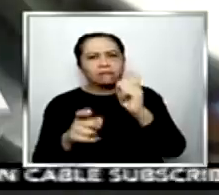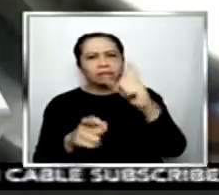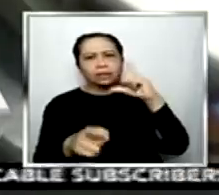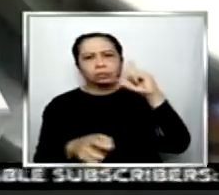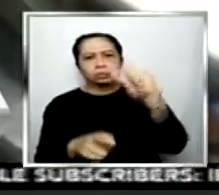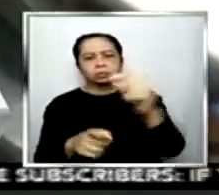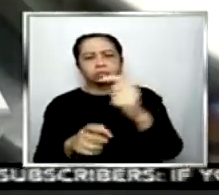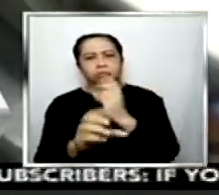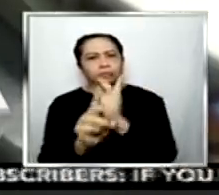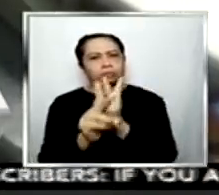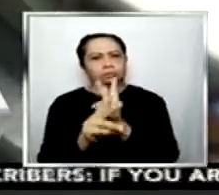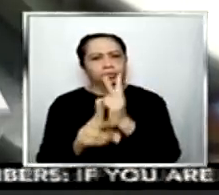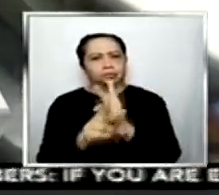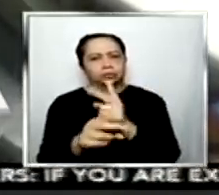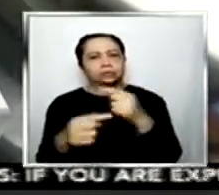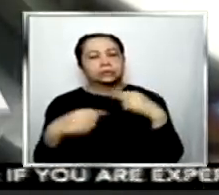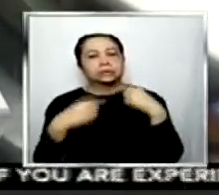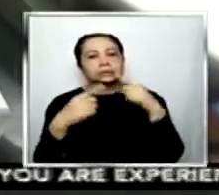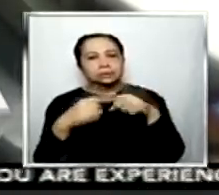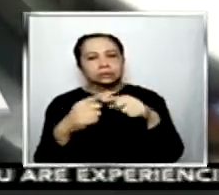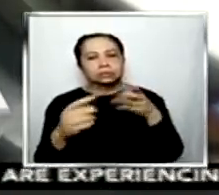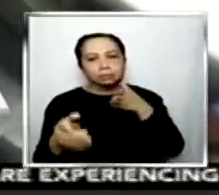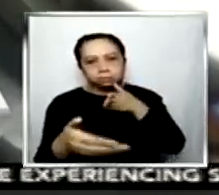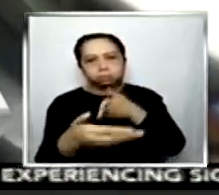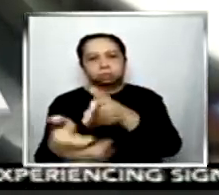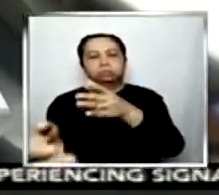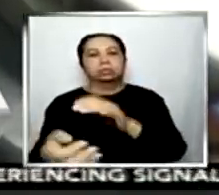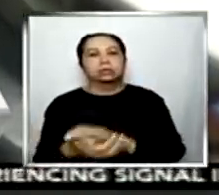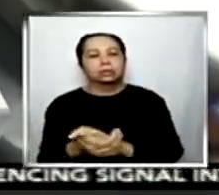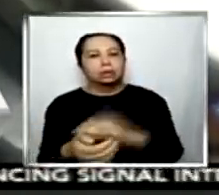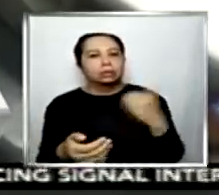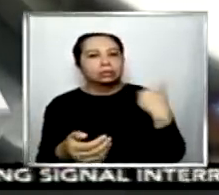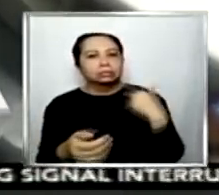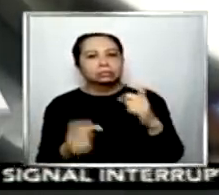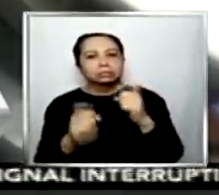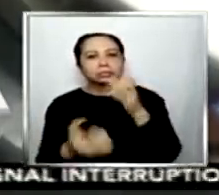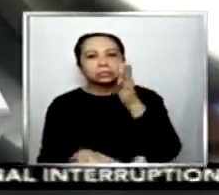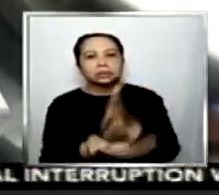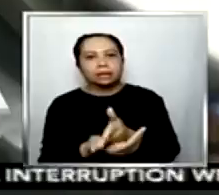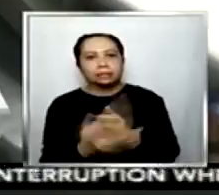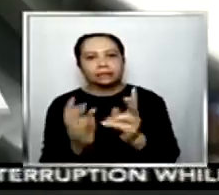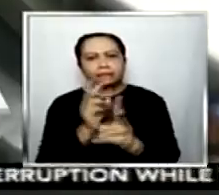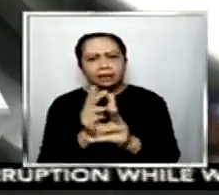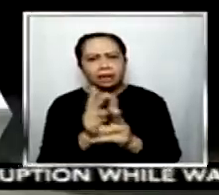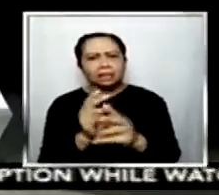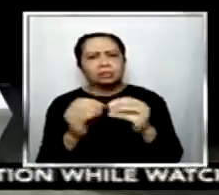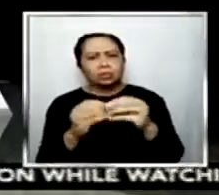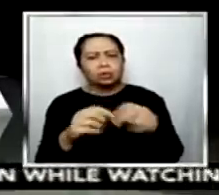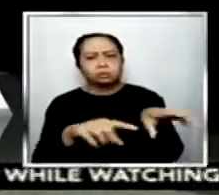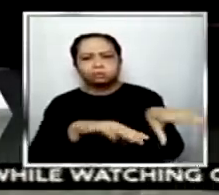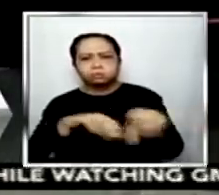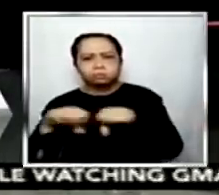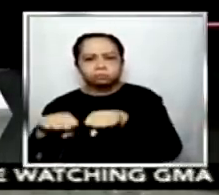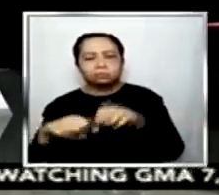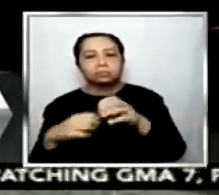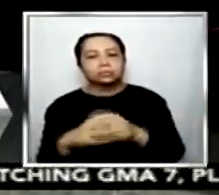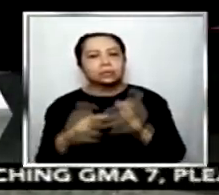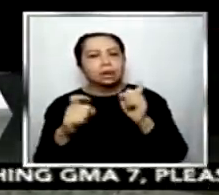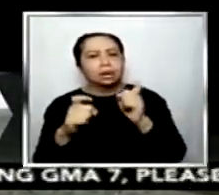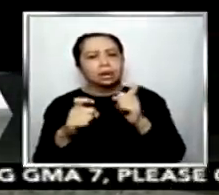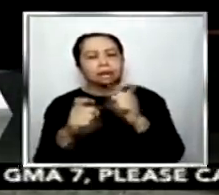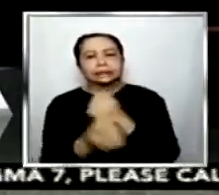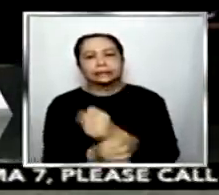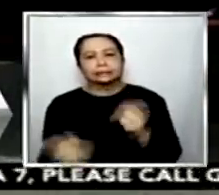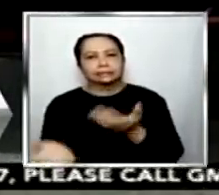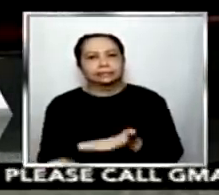van hanggang sa mabangga siya. Di pa raw agad tumigil ang sasakyan at nakaladkad pa siya. Agad naman siyang naisugod sa